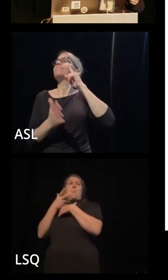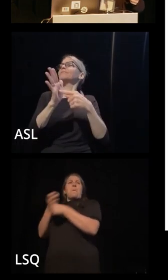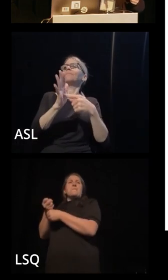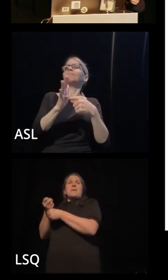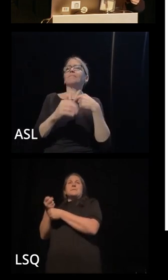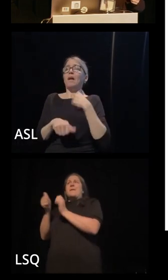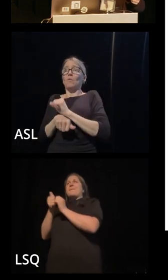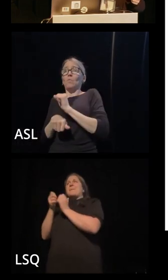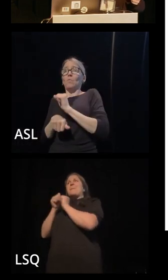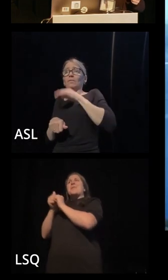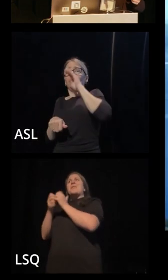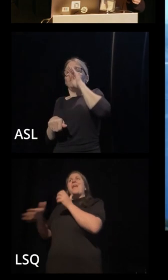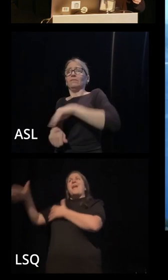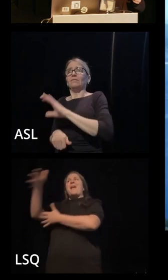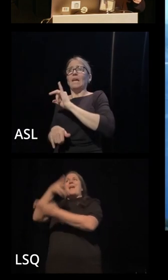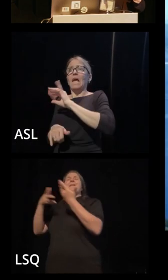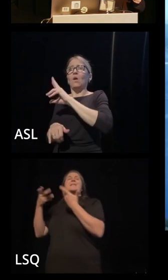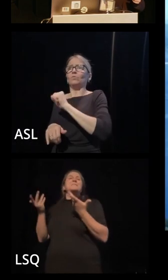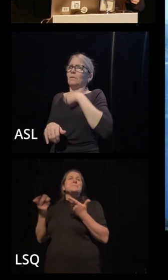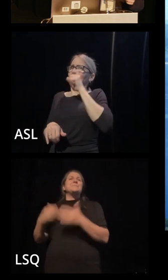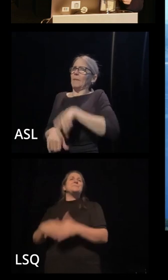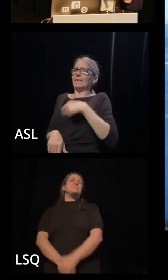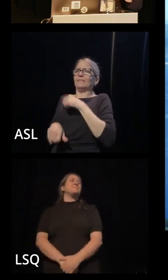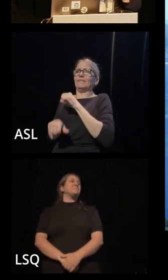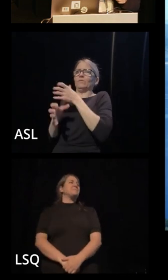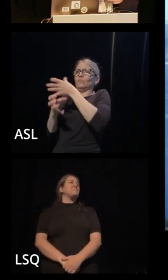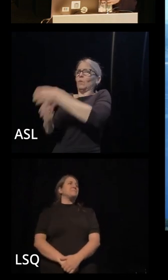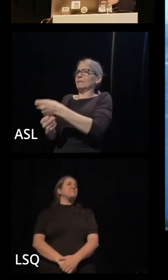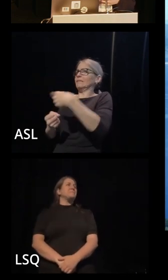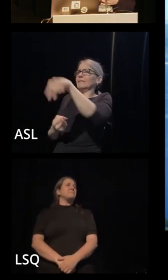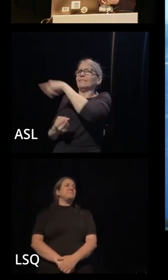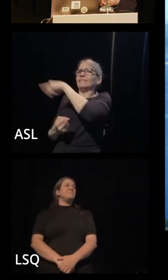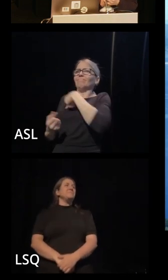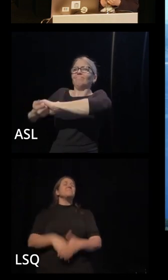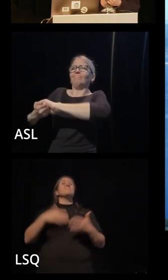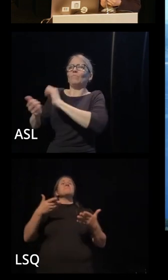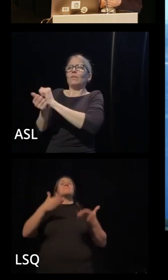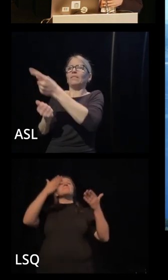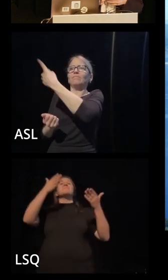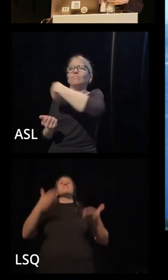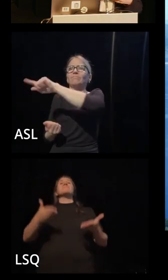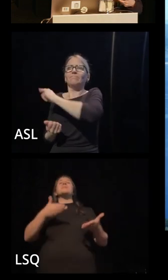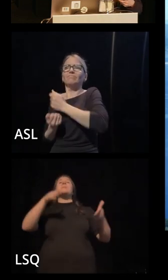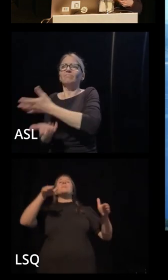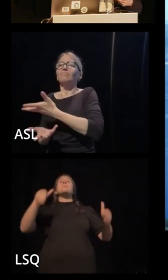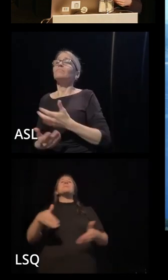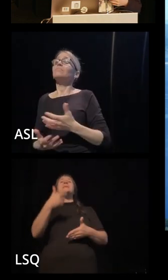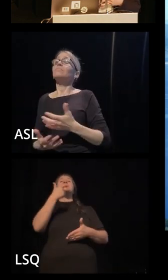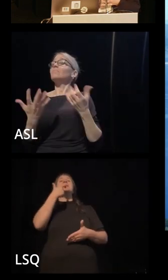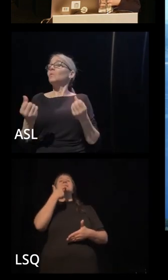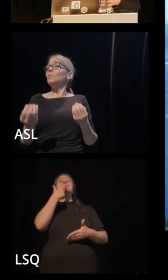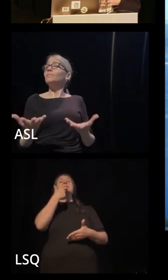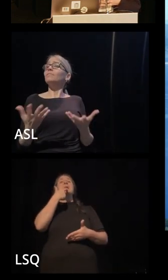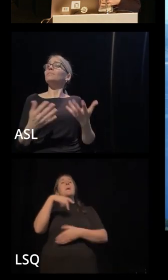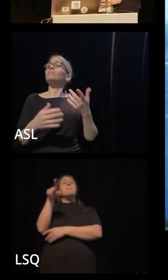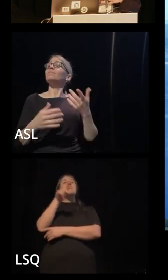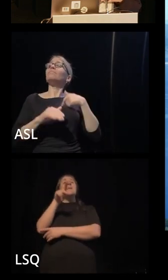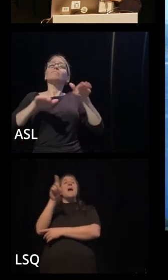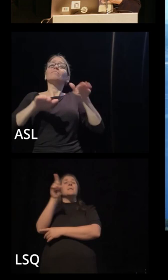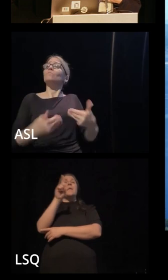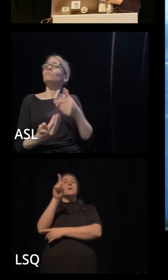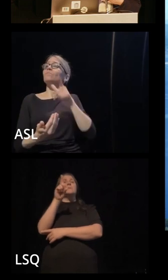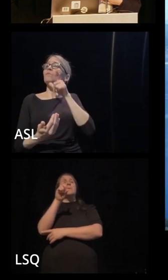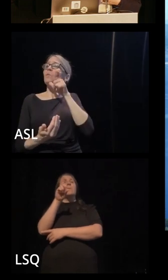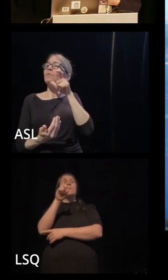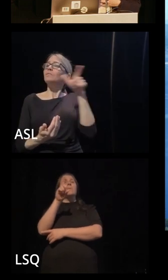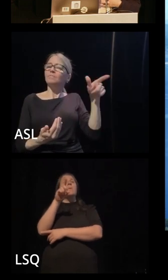Pour terminer, en fait, je vous présenterai un des très grands piliers de ma thèse doctorale, Pierre Dansereau, qui